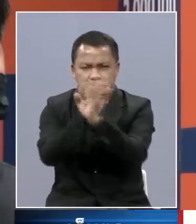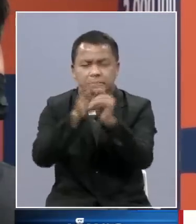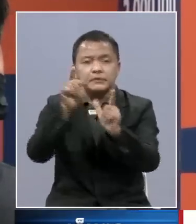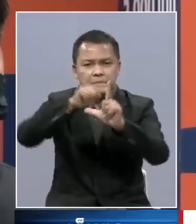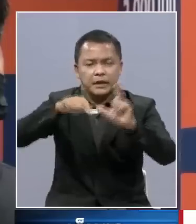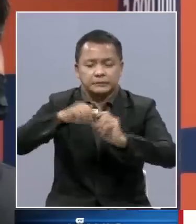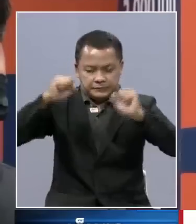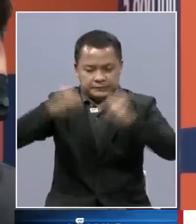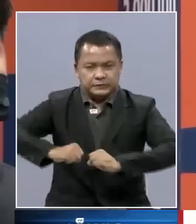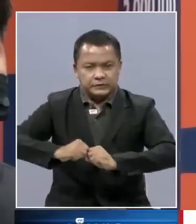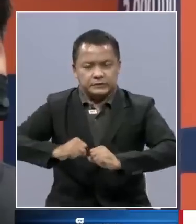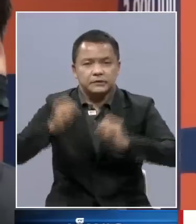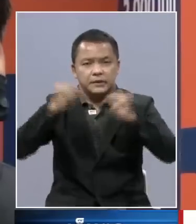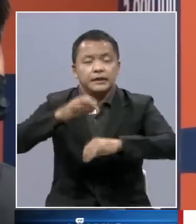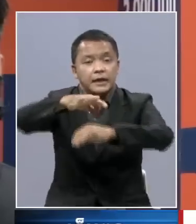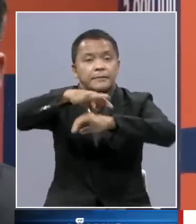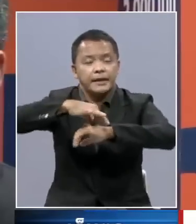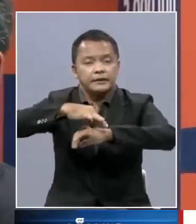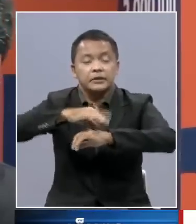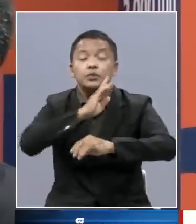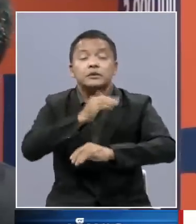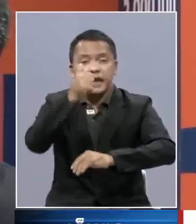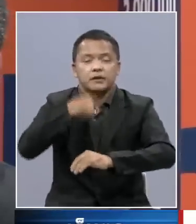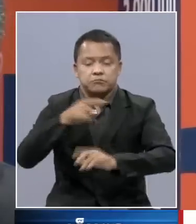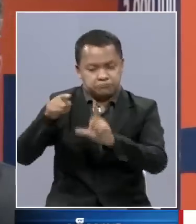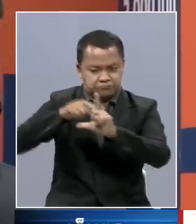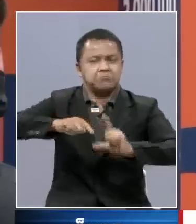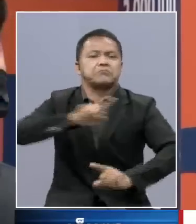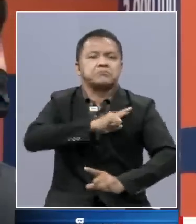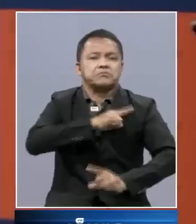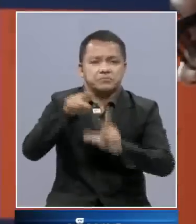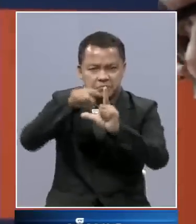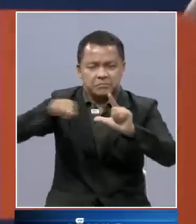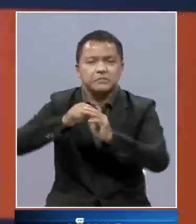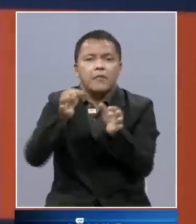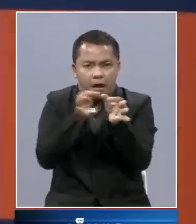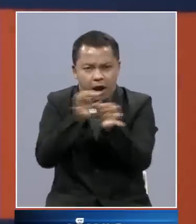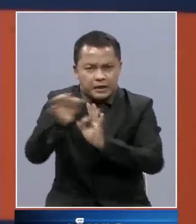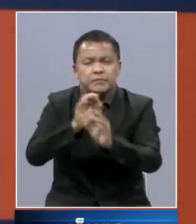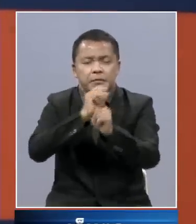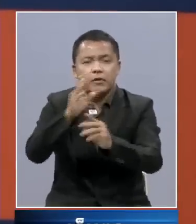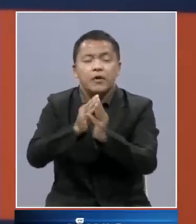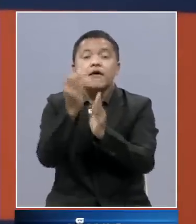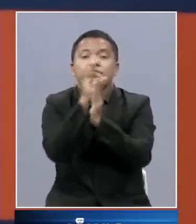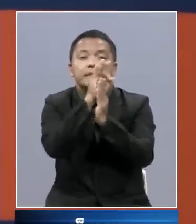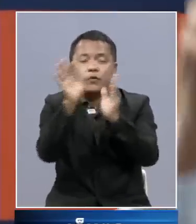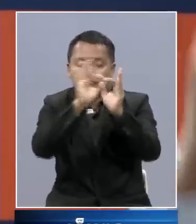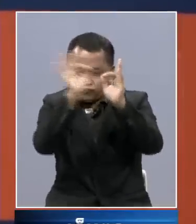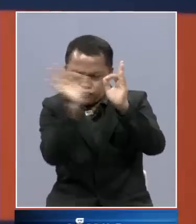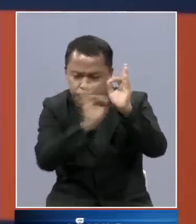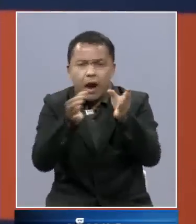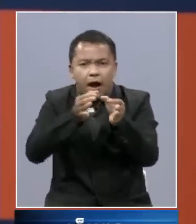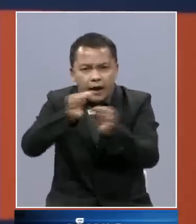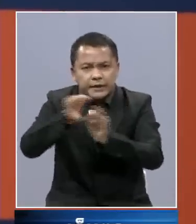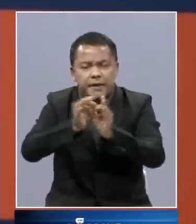าวไกลเขายืนยันว่ายังไงตำแหน่งนี้เนี่ยถ้าเป็นไปได้ต้องเป็นก้าวไกลแล้วเขาก็มีการชี้แจงอย่างชัดเจนผ่านหน้า Facebook ด้วยนะครับแจ